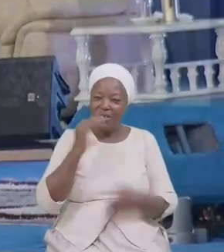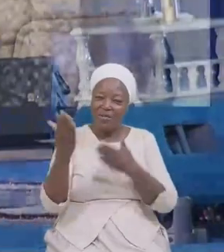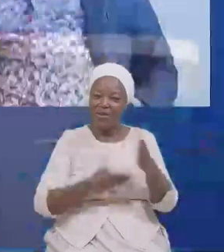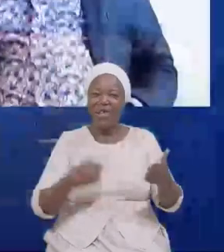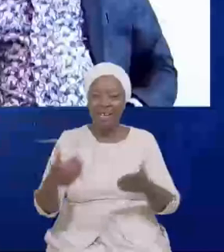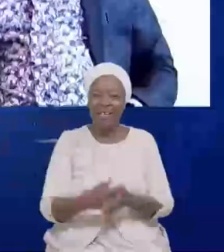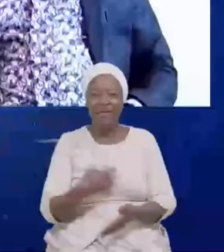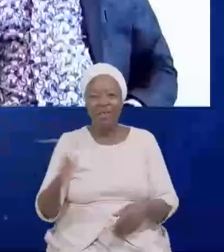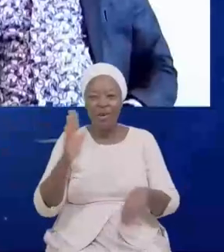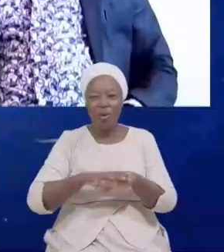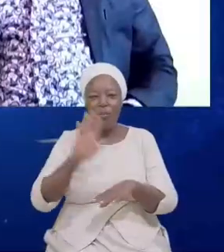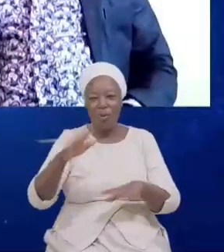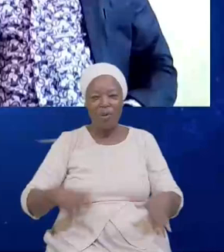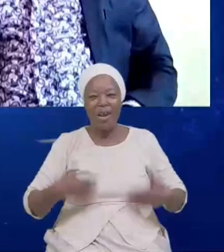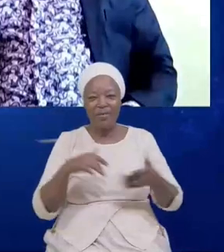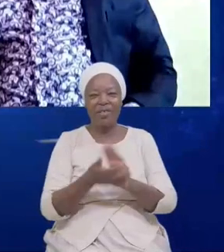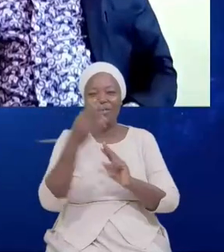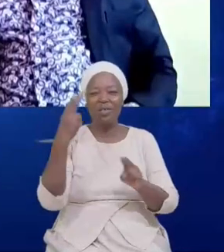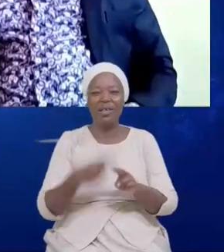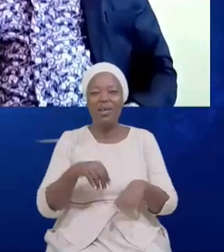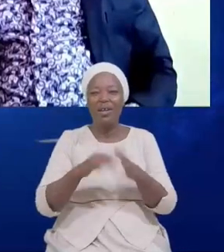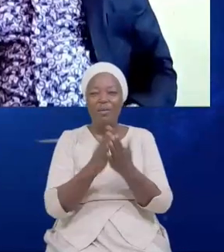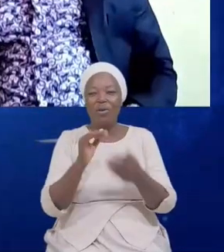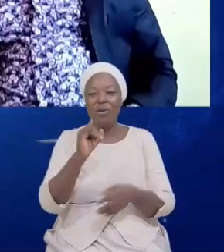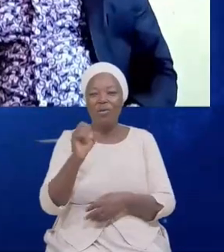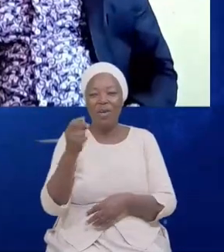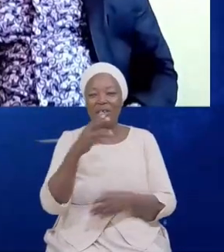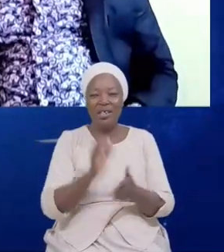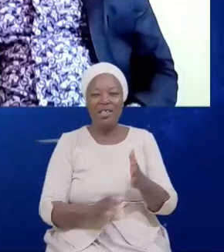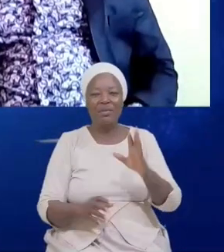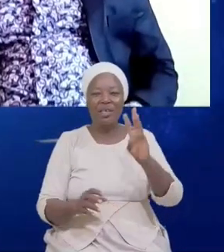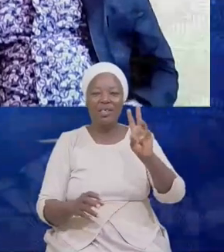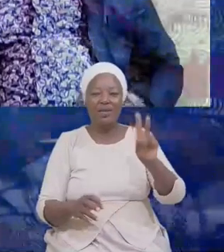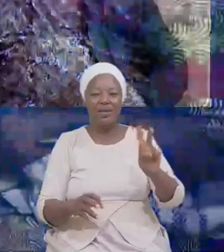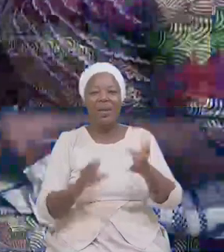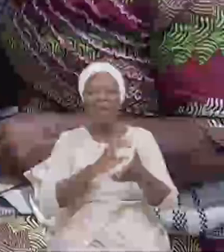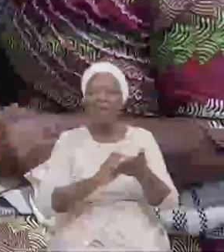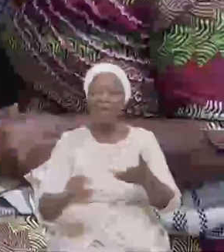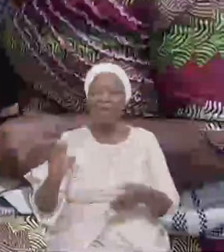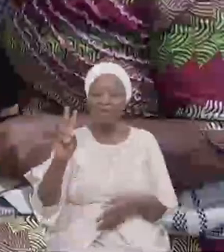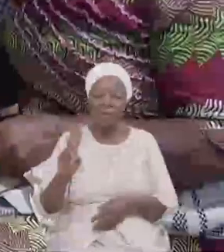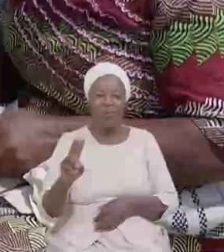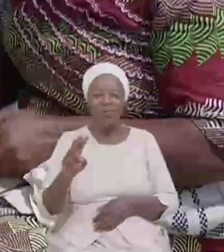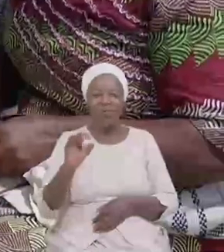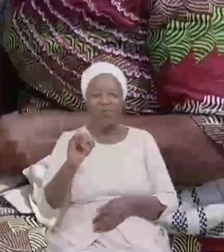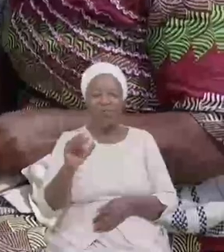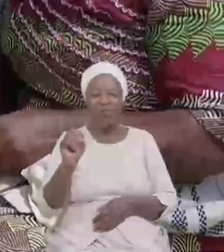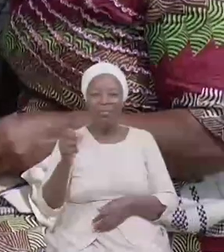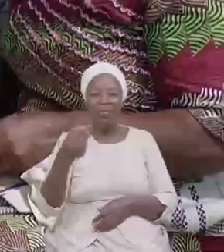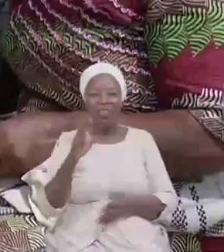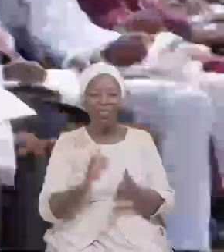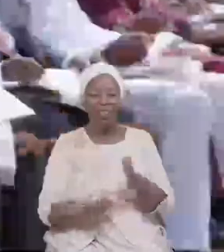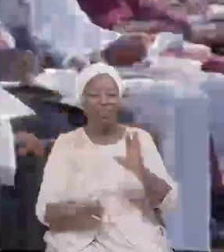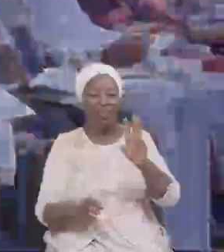ta vie. Ésaïe 62, verset 2. Ésaïe